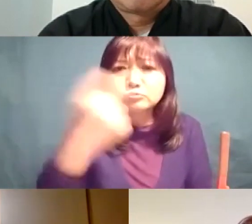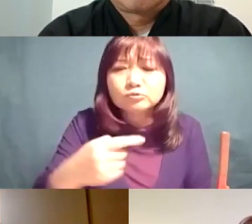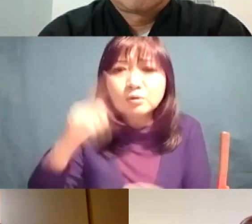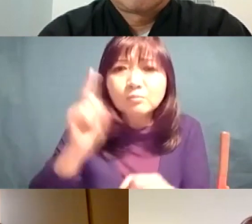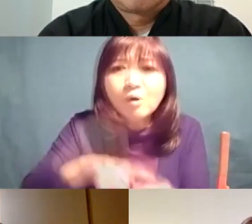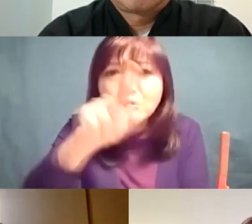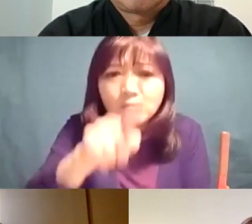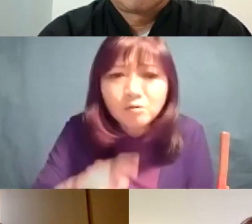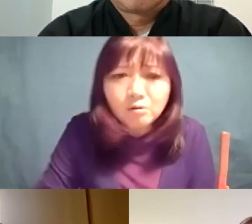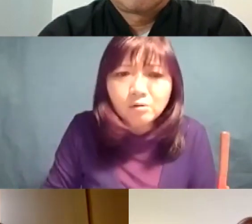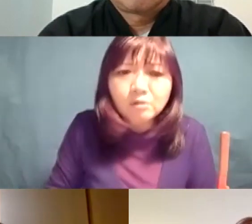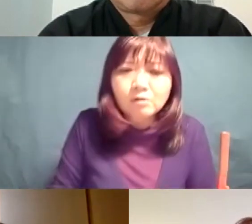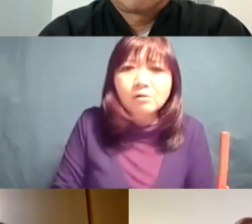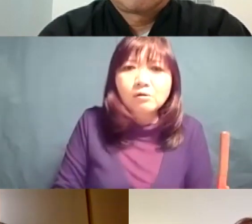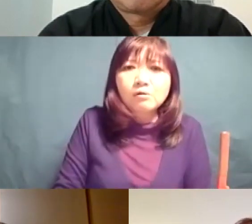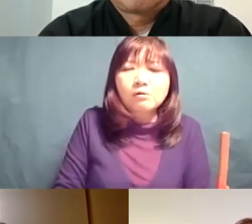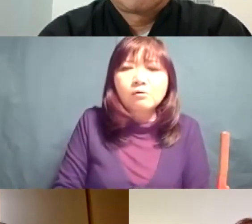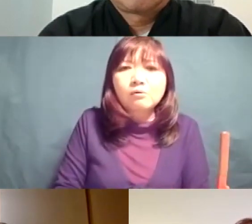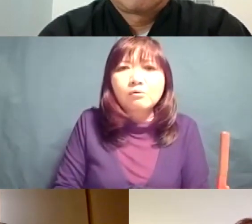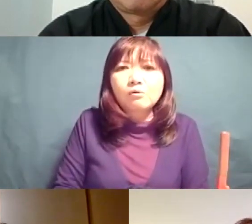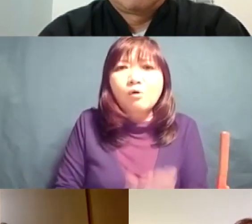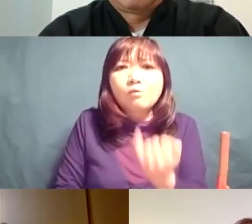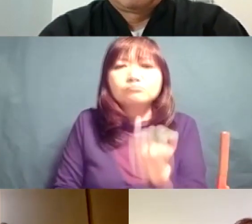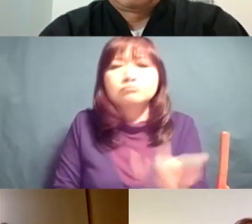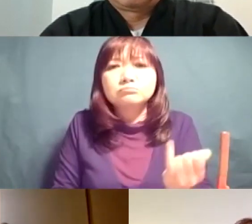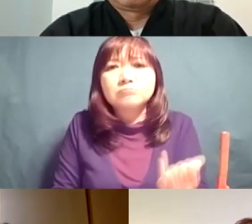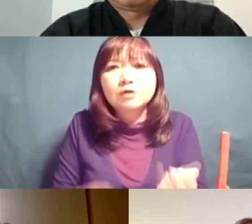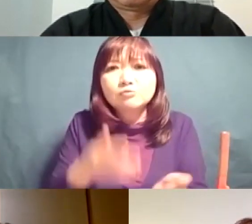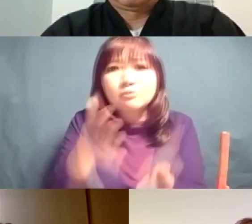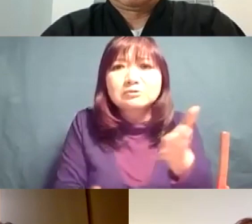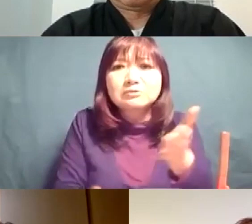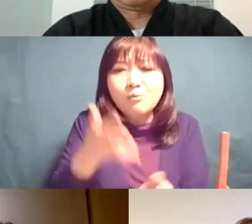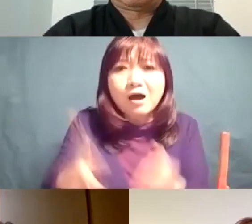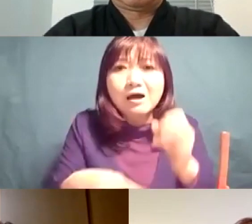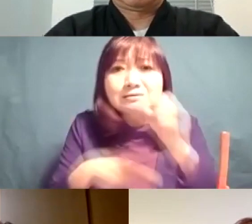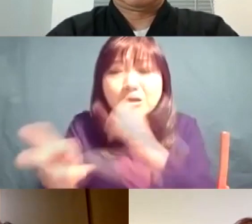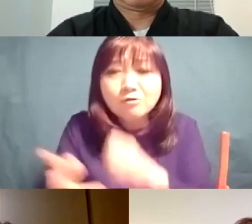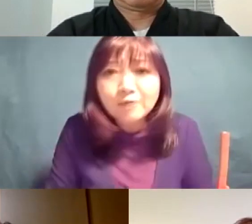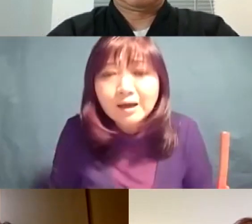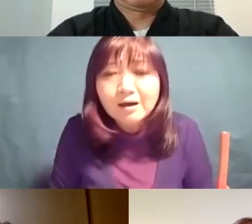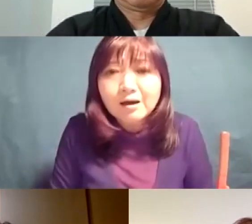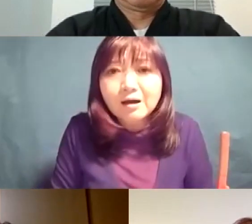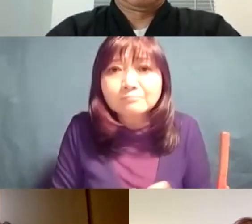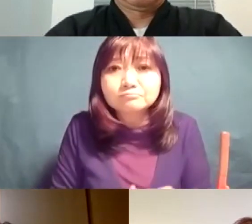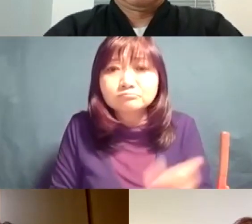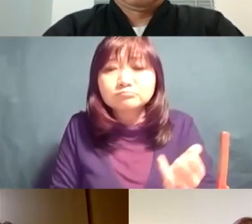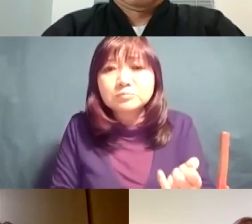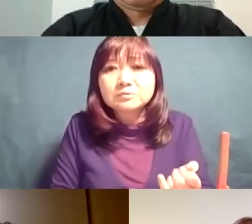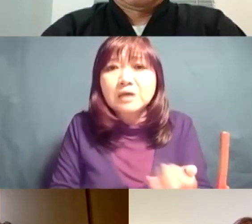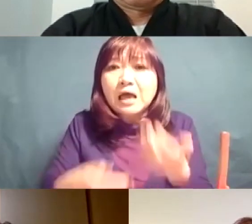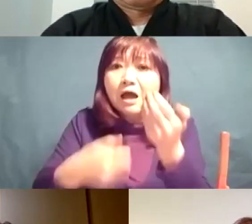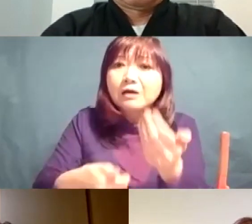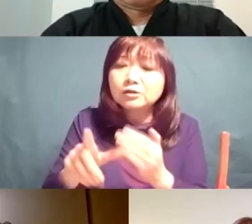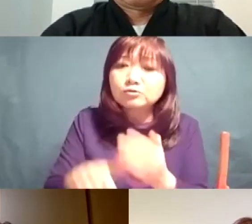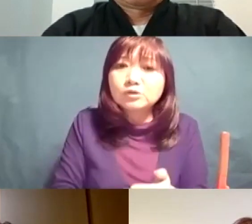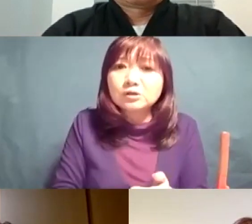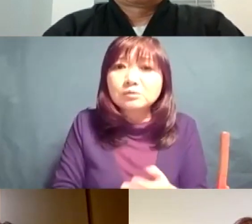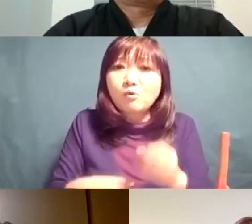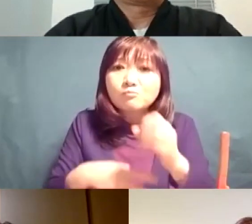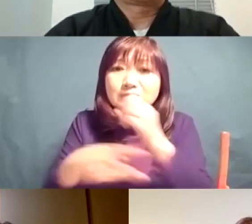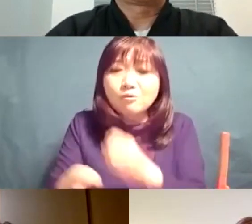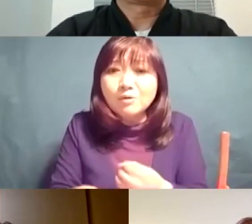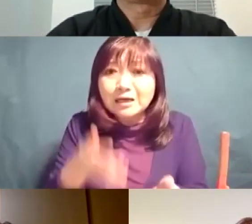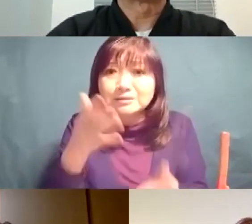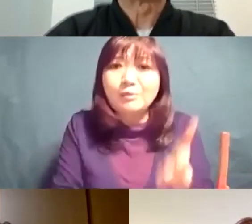どの面下げて父親面してるの。おむつも変えたことないく